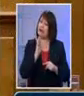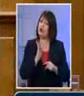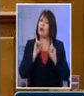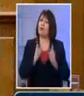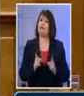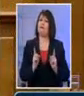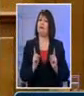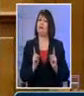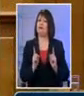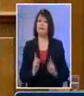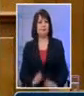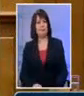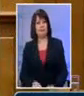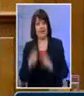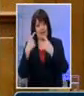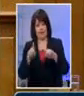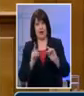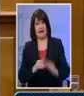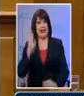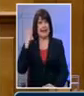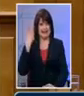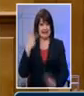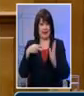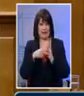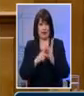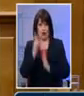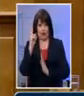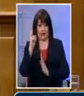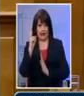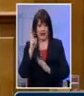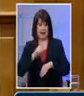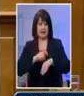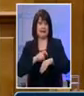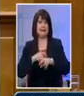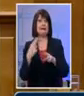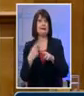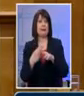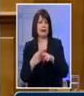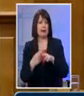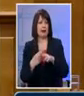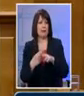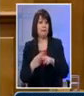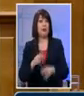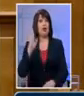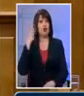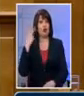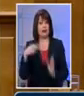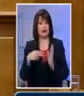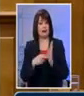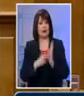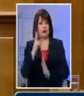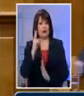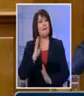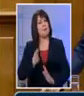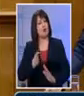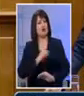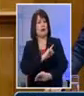διαφορά είναι ότι όταν εσείς βρισκόσασταν το 2012 σε μια κρίσιμη καμπή, τότε σας εδόθη η